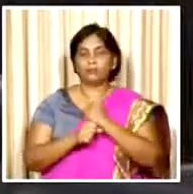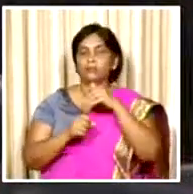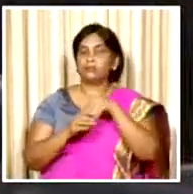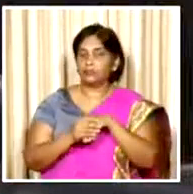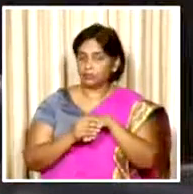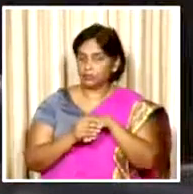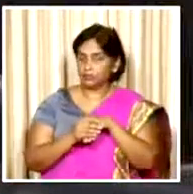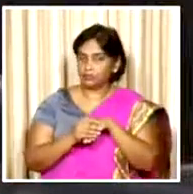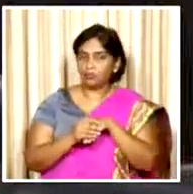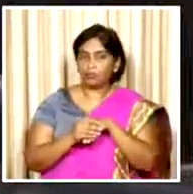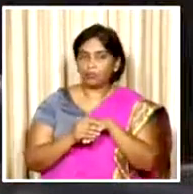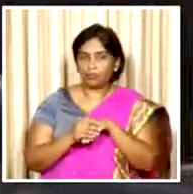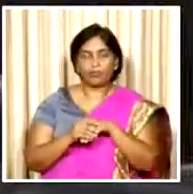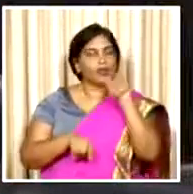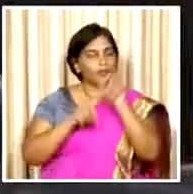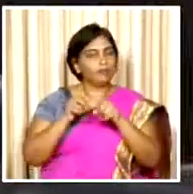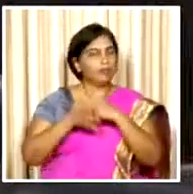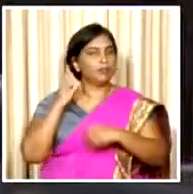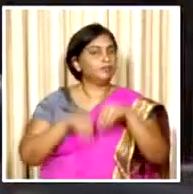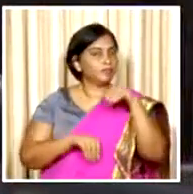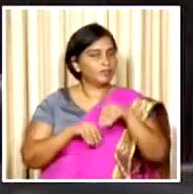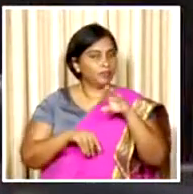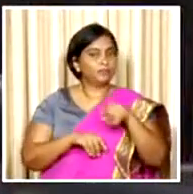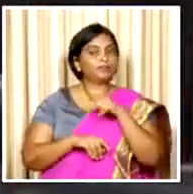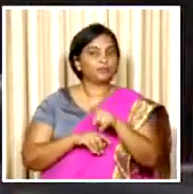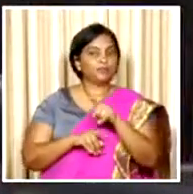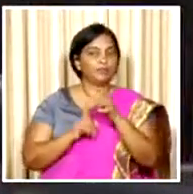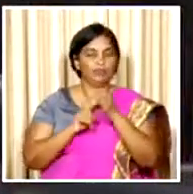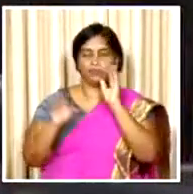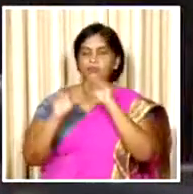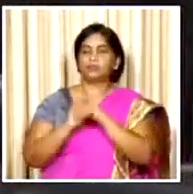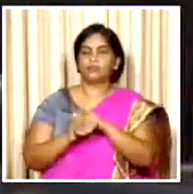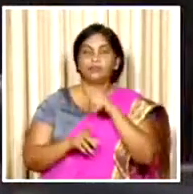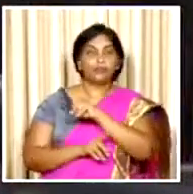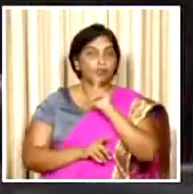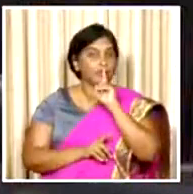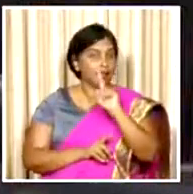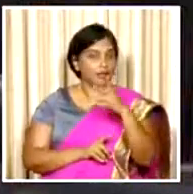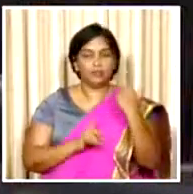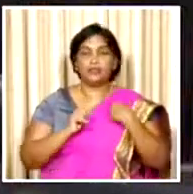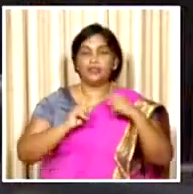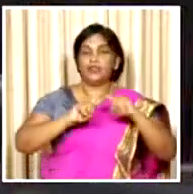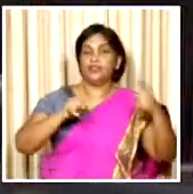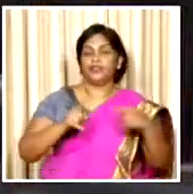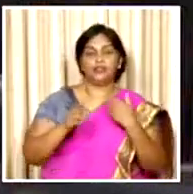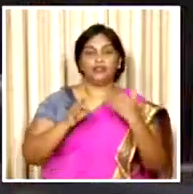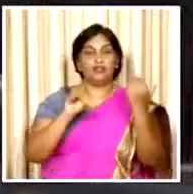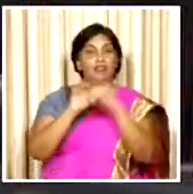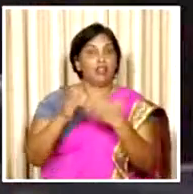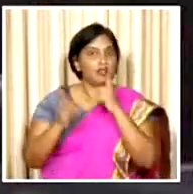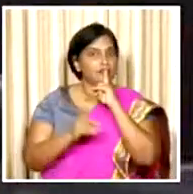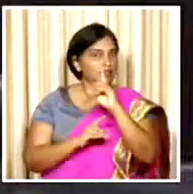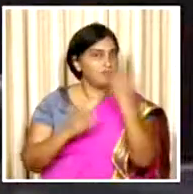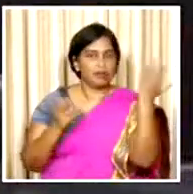පක්ෂයේ මන්ත්‍රීවරුන්ගේ ඡන්දයෙන් තමයි ඔහු පත් උනේ. එතකොට ඔහුට කියන්න බෑ වෙන කවුරුවත් ඉදිරිපත් උනේ නැහැ